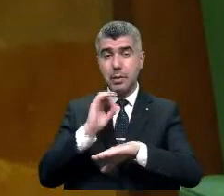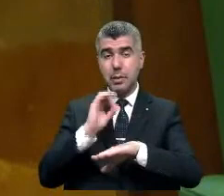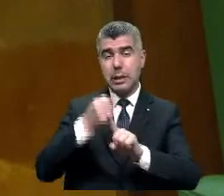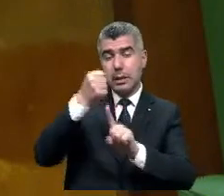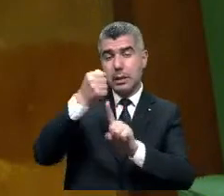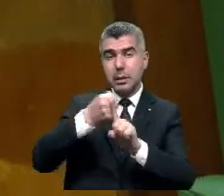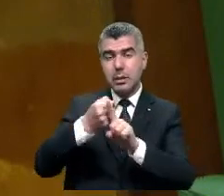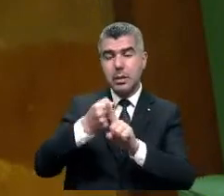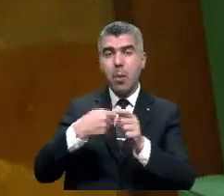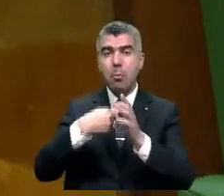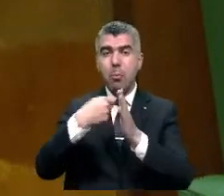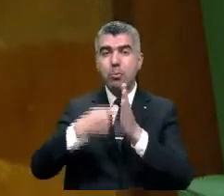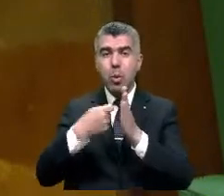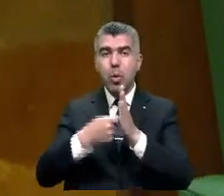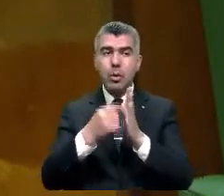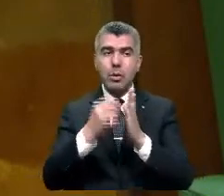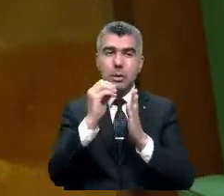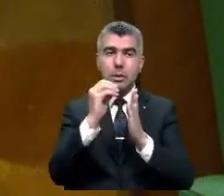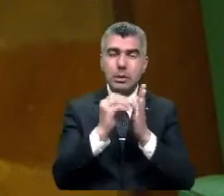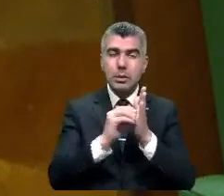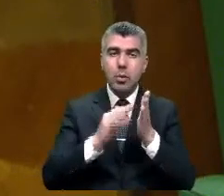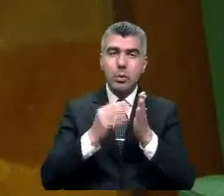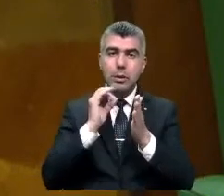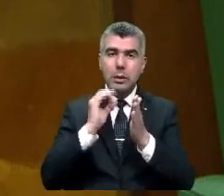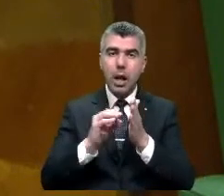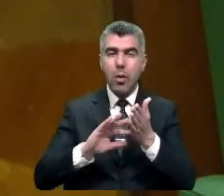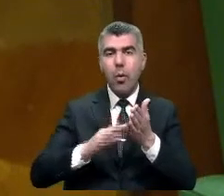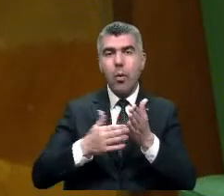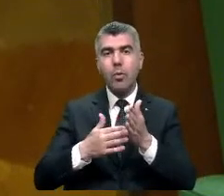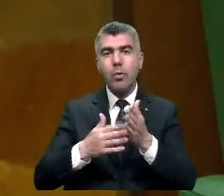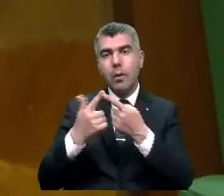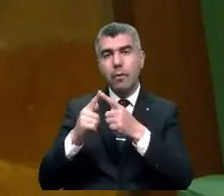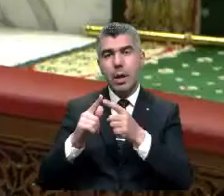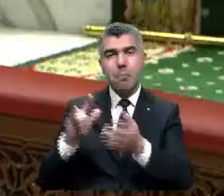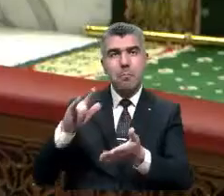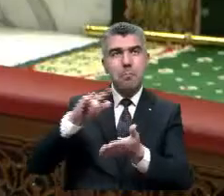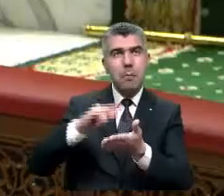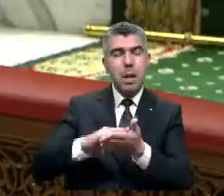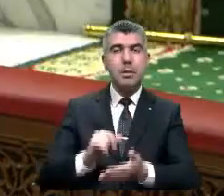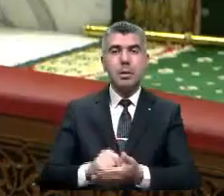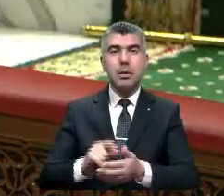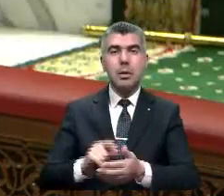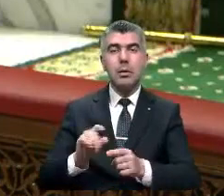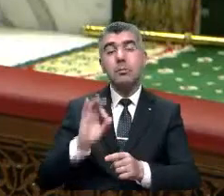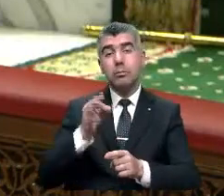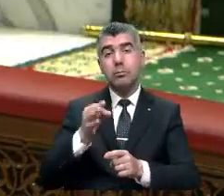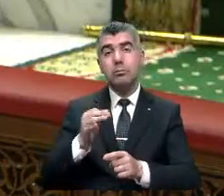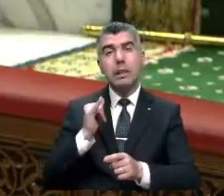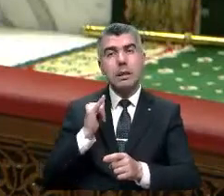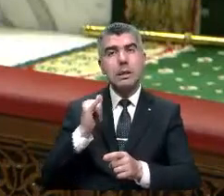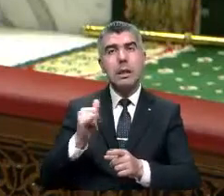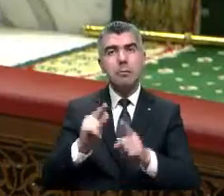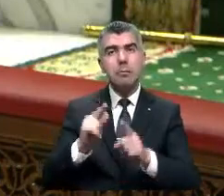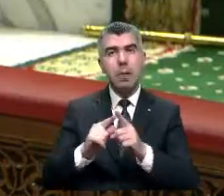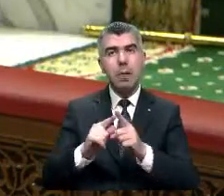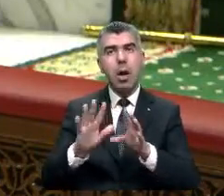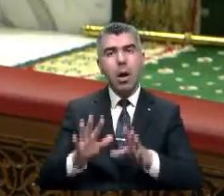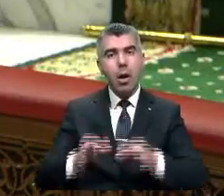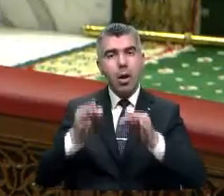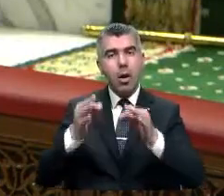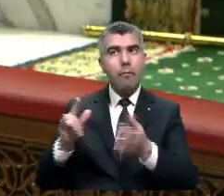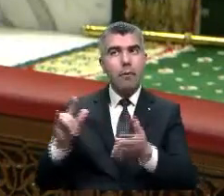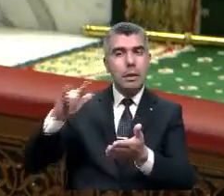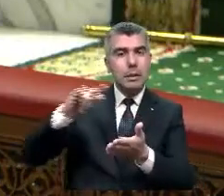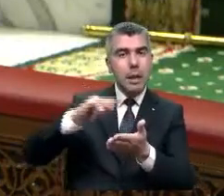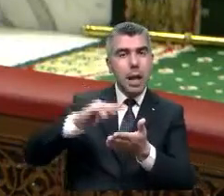وانجاز مجموعه من المشاريع المرتبطه بتعزيز الطاقه الاستيعابيه للمنشات المطاريه باش يجعلها قادره على مواكبه النمو المرتقب لحركه النقل